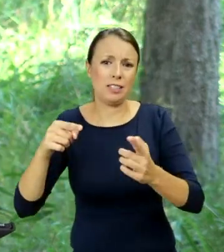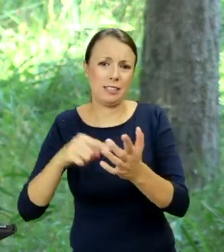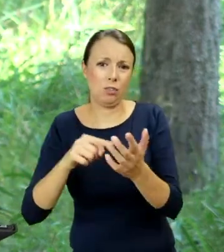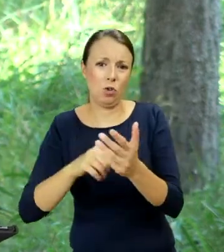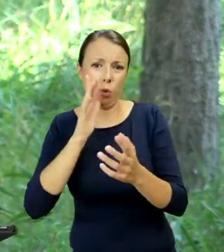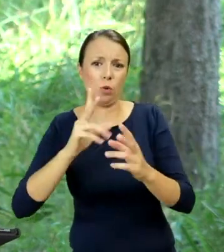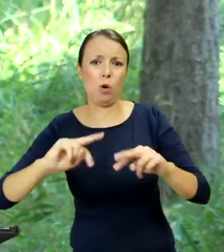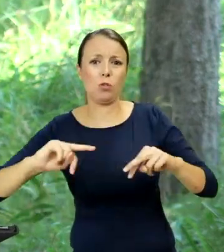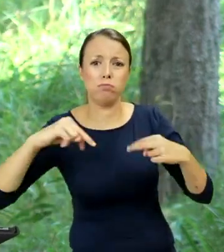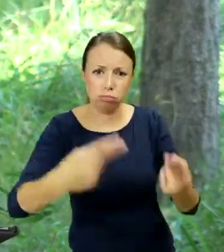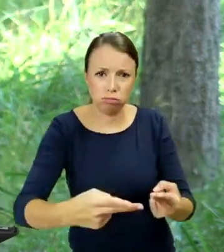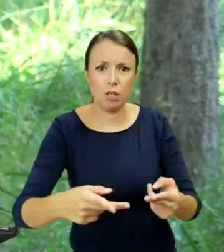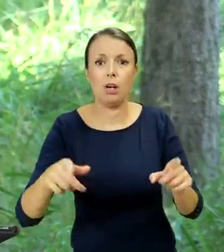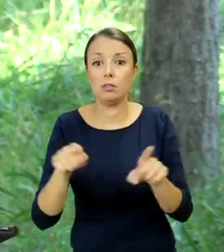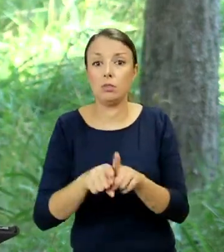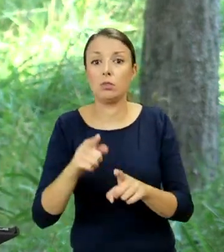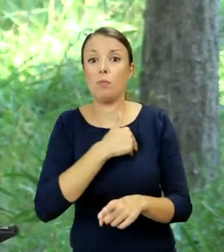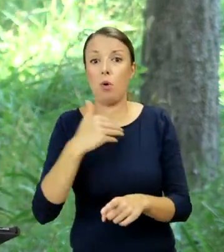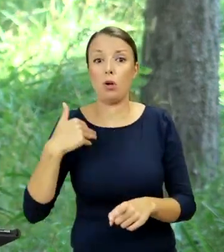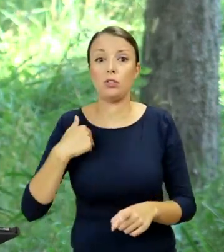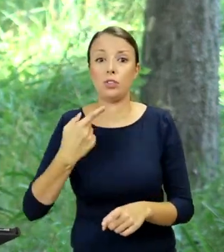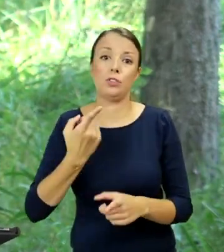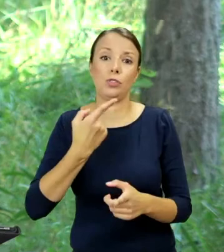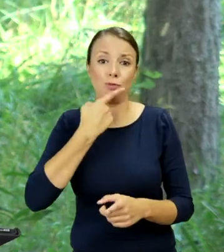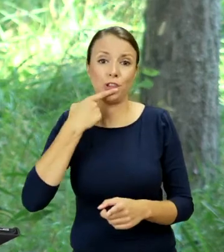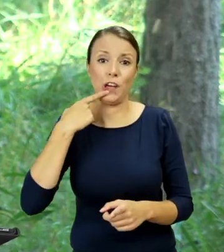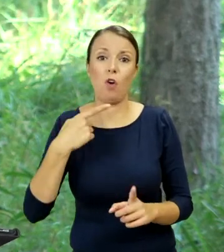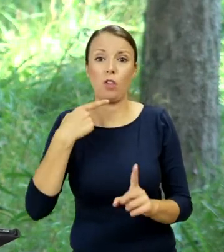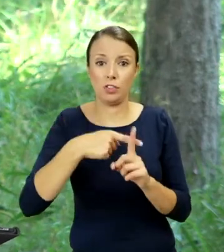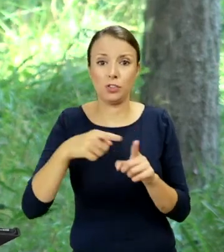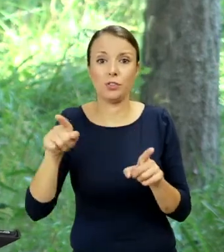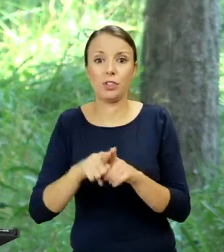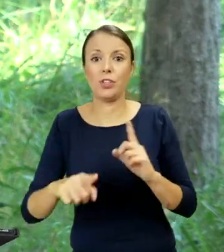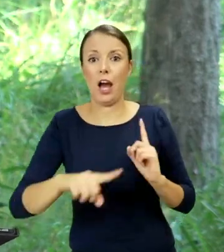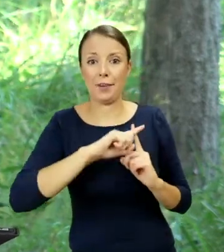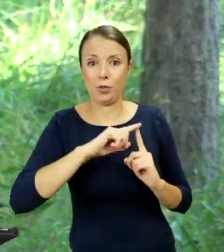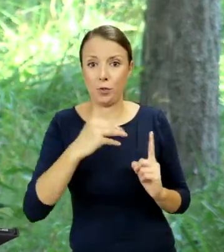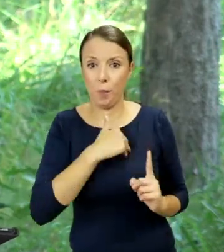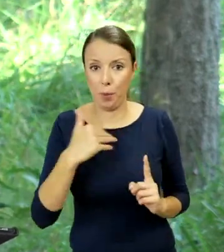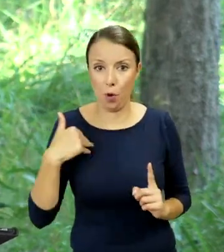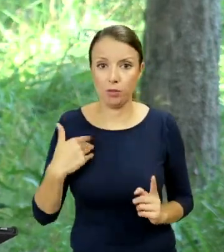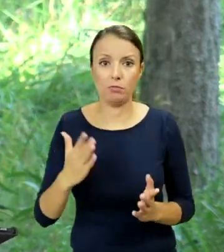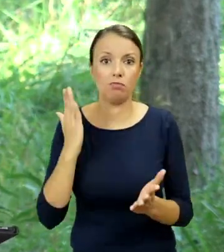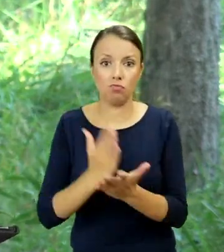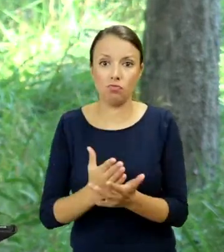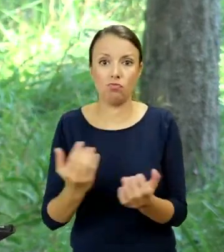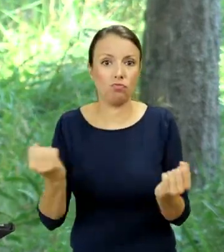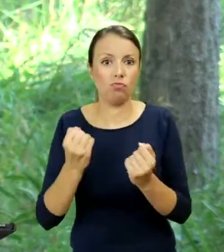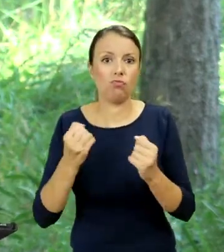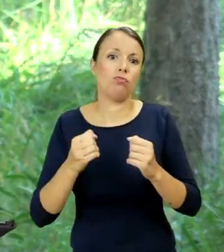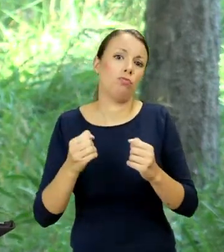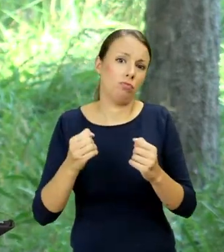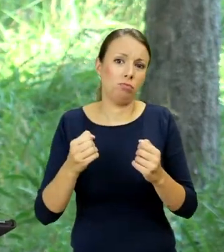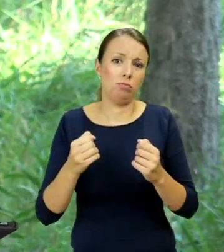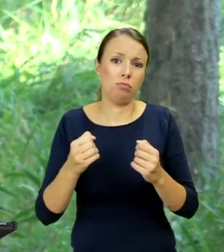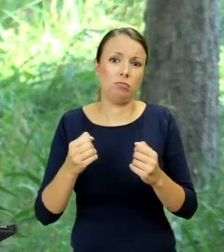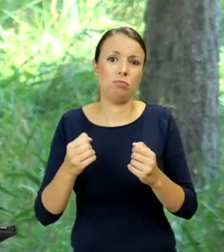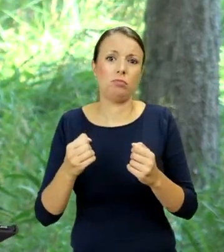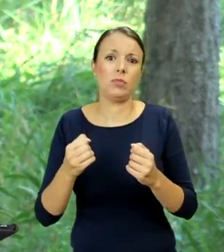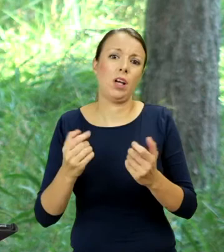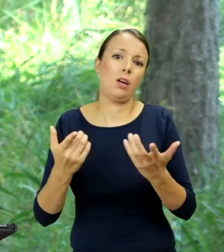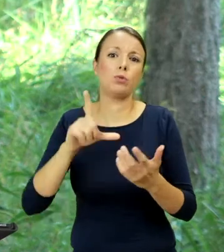Czerwonym Krzyżem i Związkiem Harcerstwa Polskiego, masową już wtedy organizacją